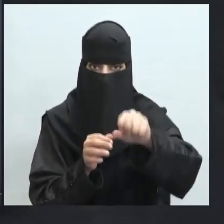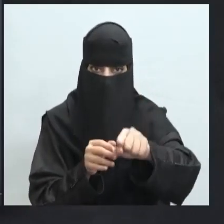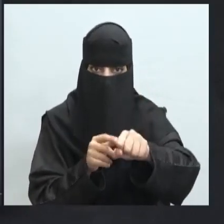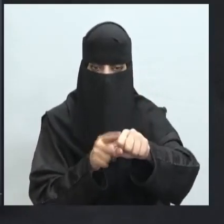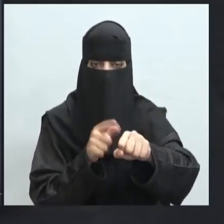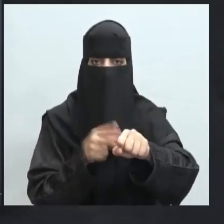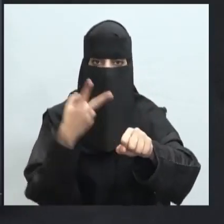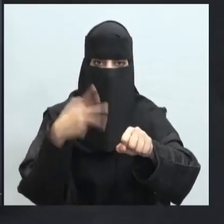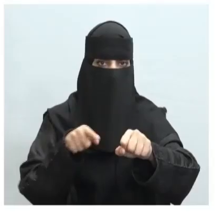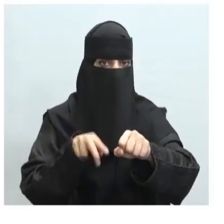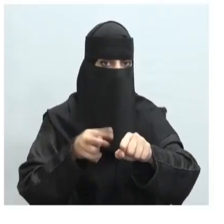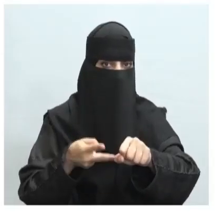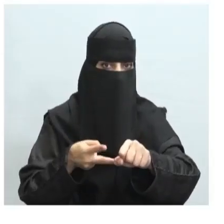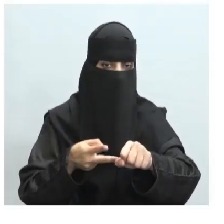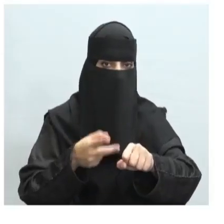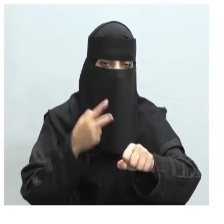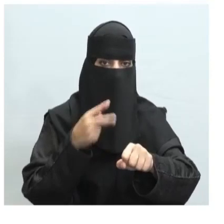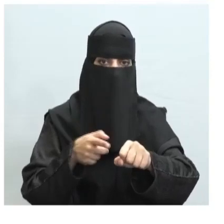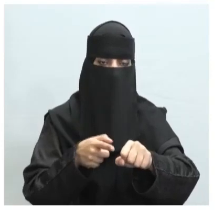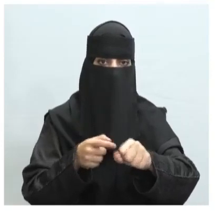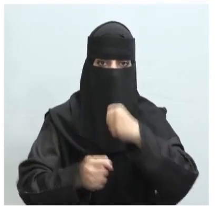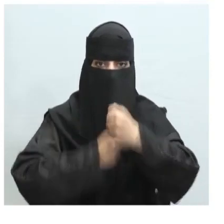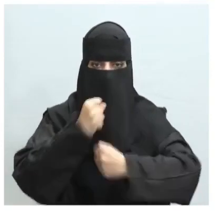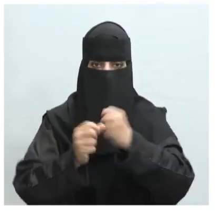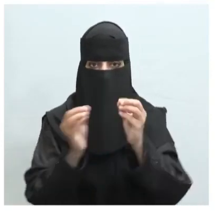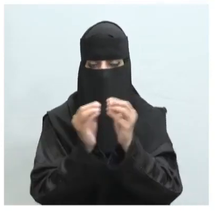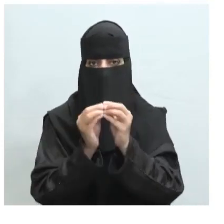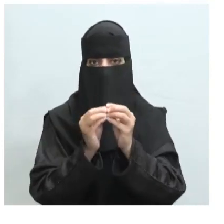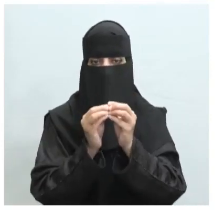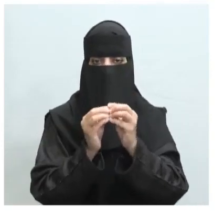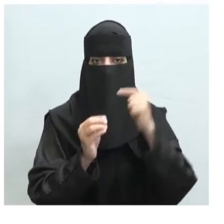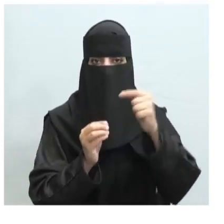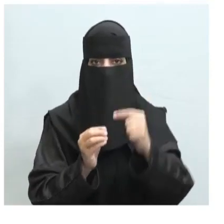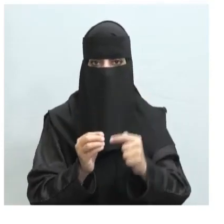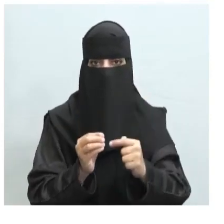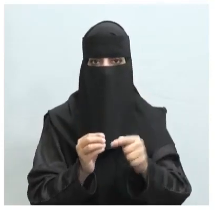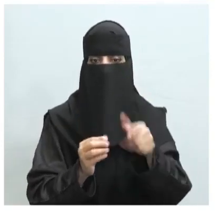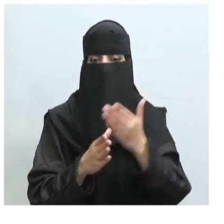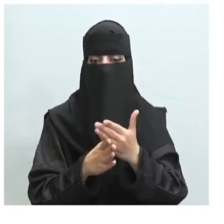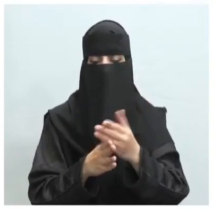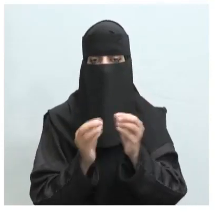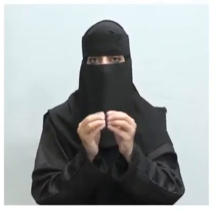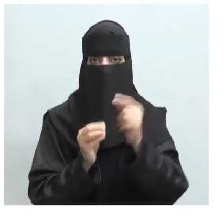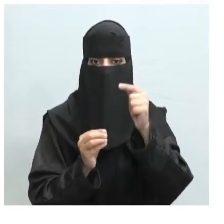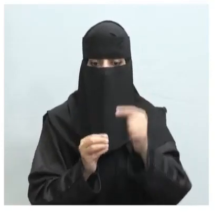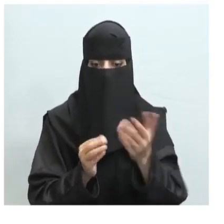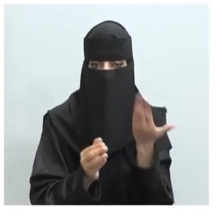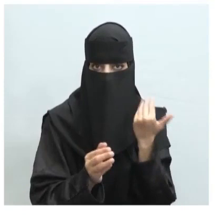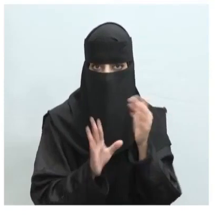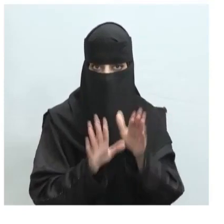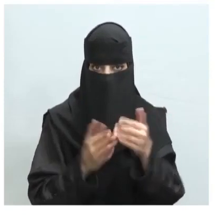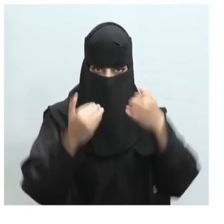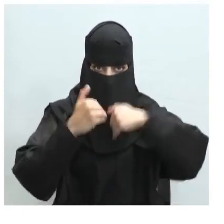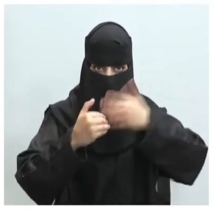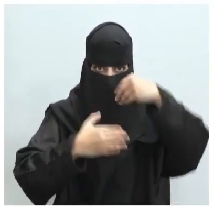في هذه الحاله تحركت الشحنات السالبه وهذه الشحنات التي كانت في